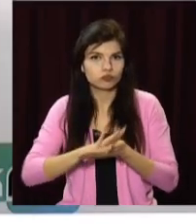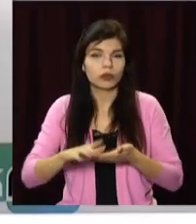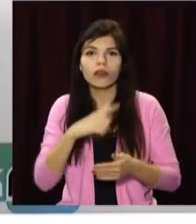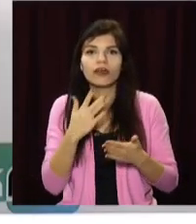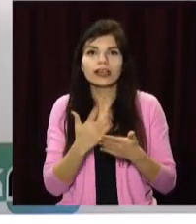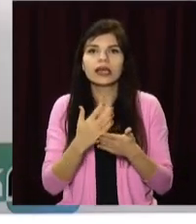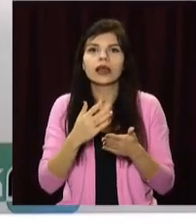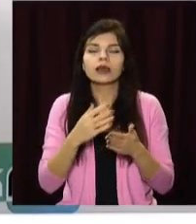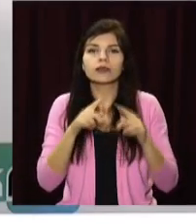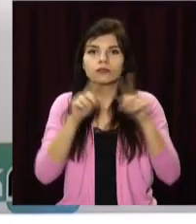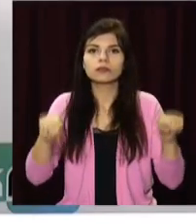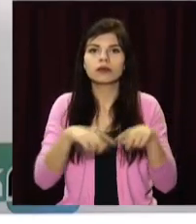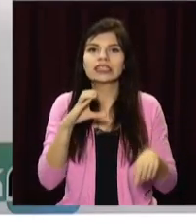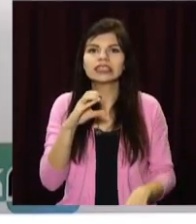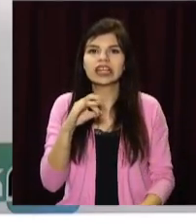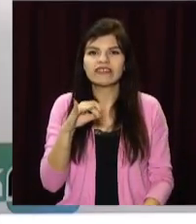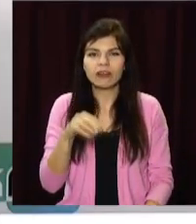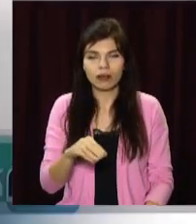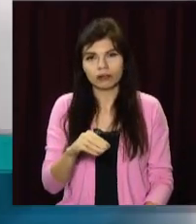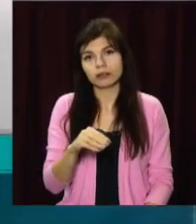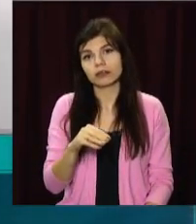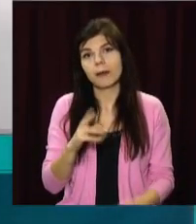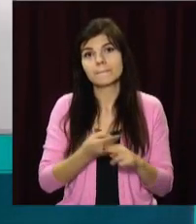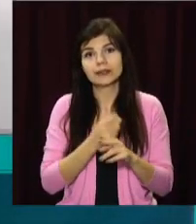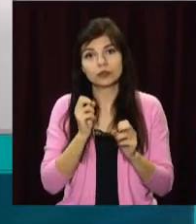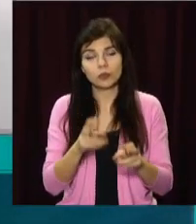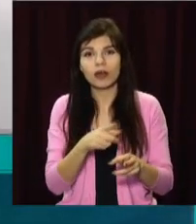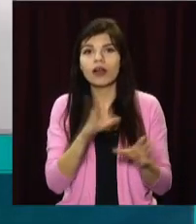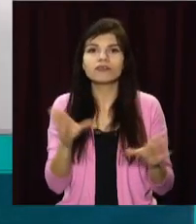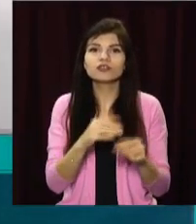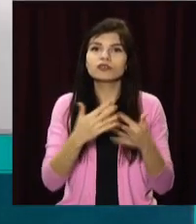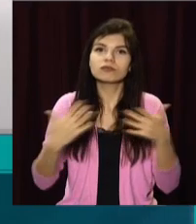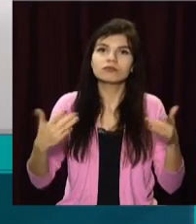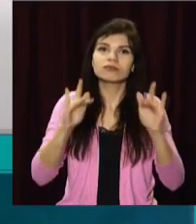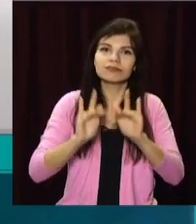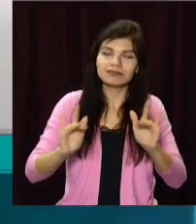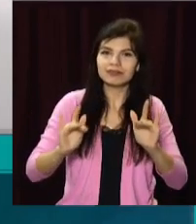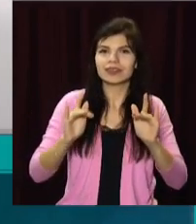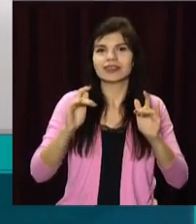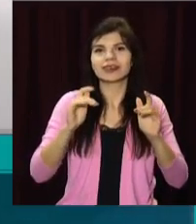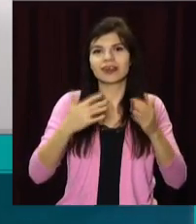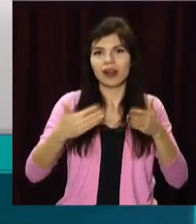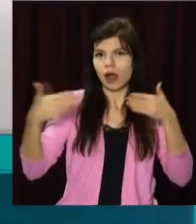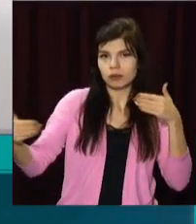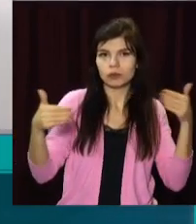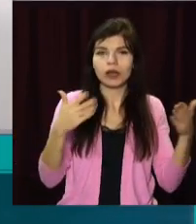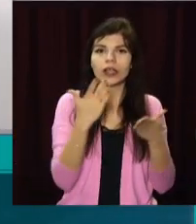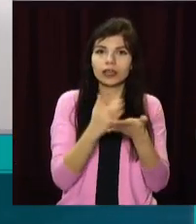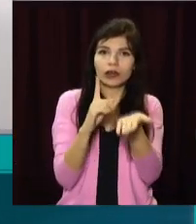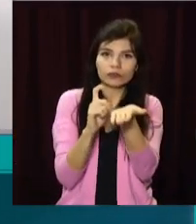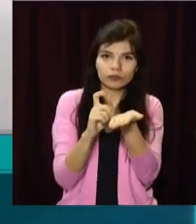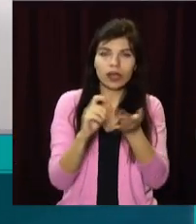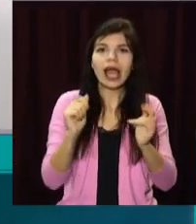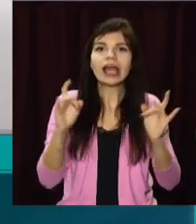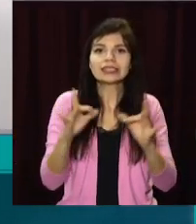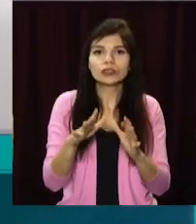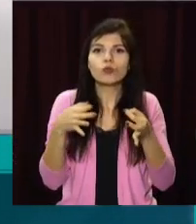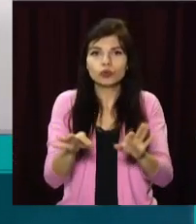Многие отели имеют сертификат безопасности. Все лежаки расположены на безопасном расстоянии. На территориях отеля